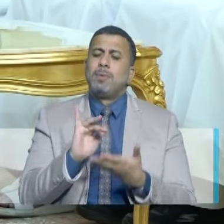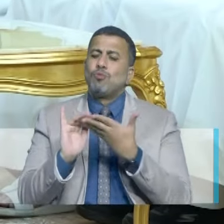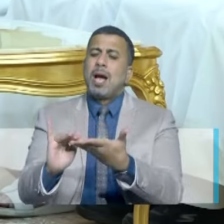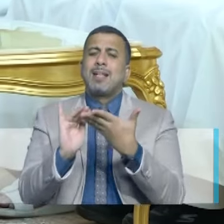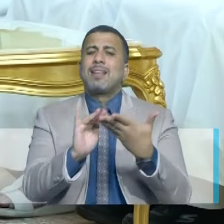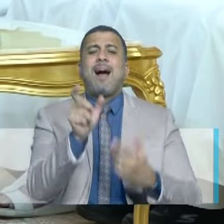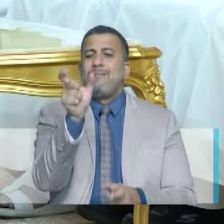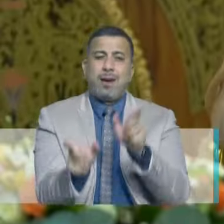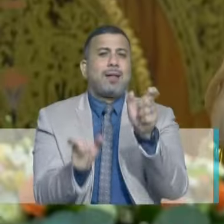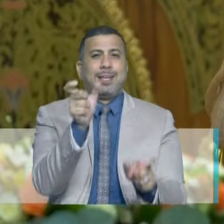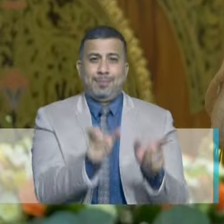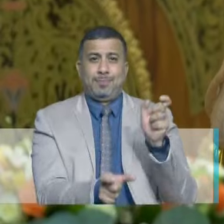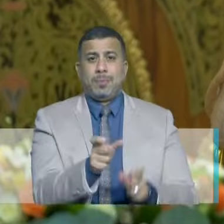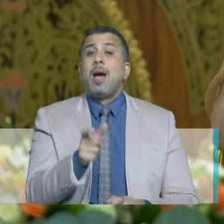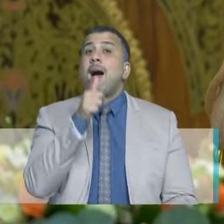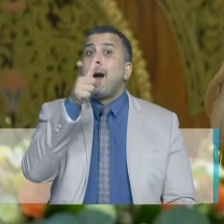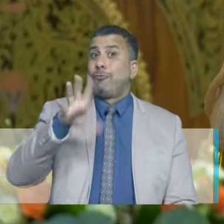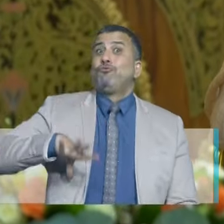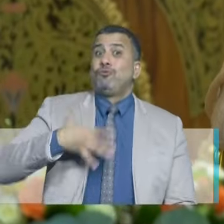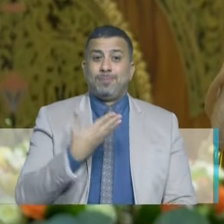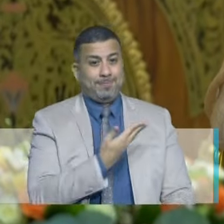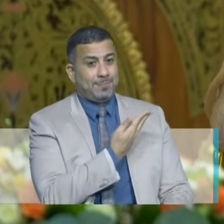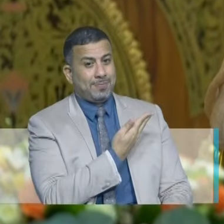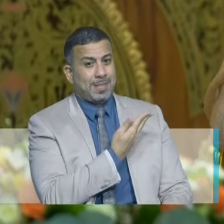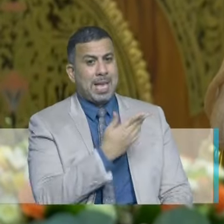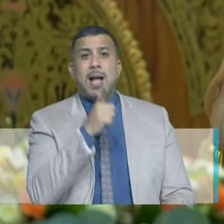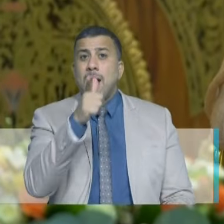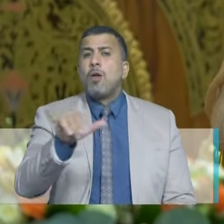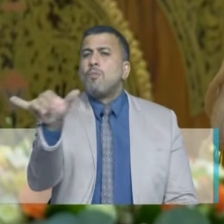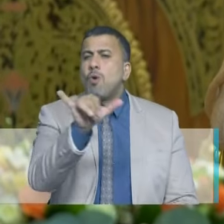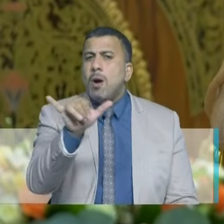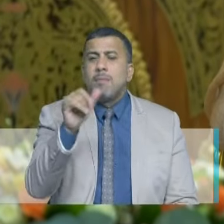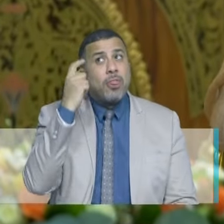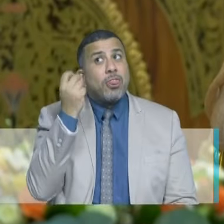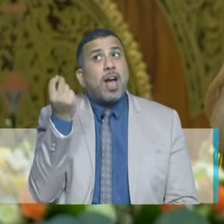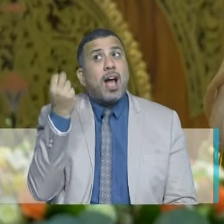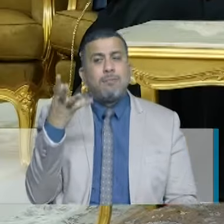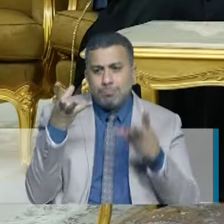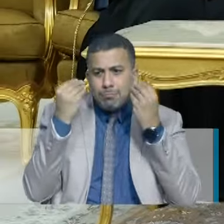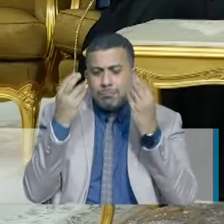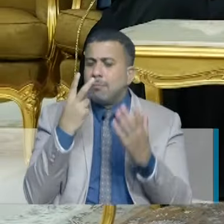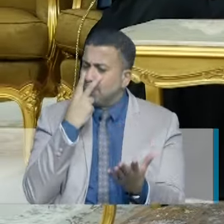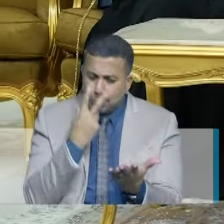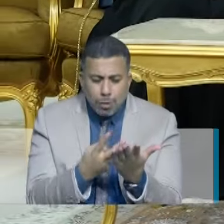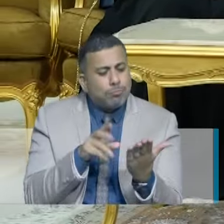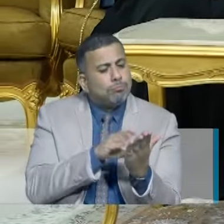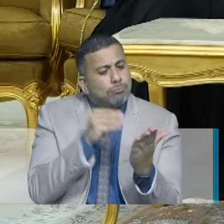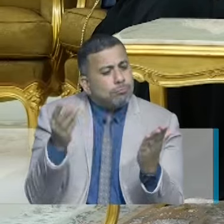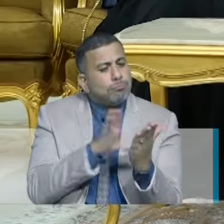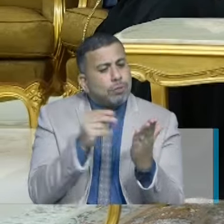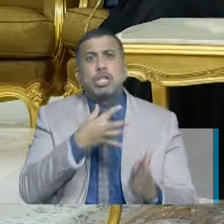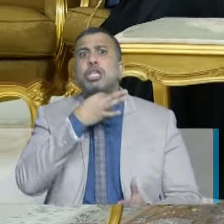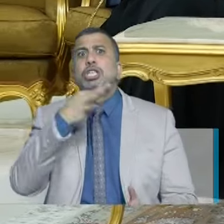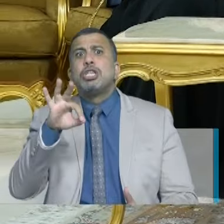افراده واكد سموه ايضا على ضروره اهتمام القاضي بتثقيف نفسه والمطالعه والمتابعه لكل ما هو